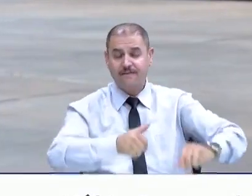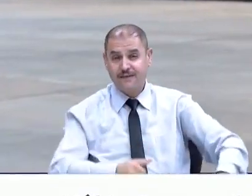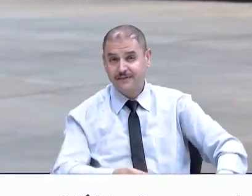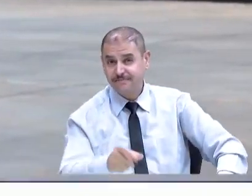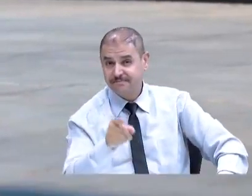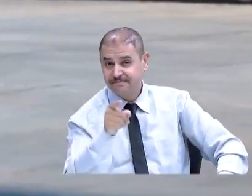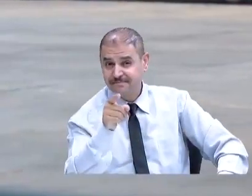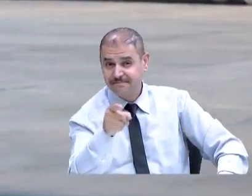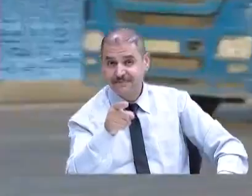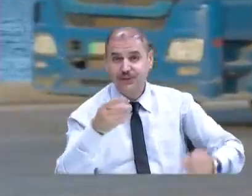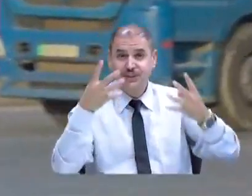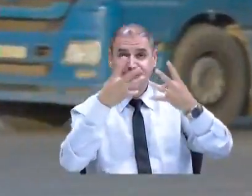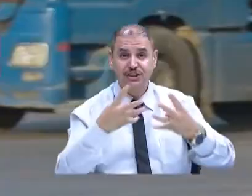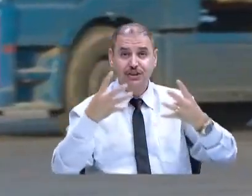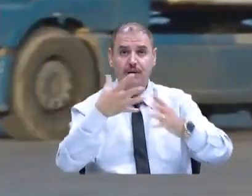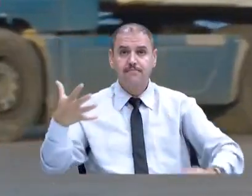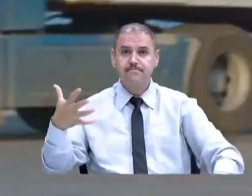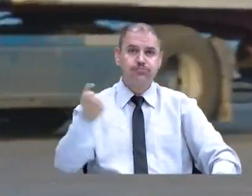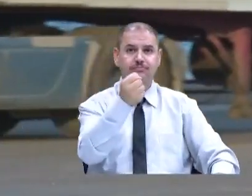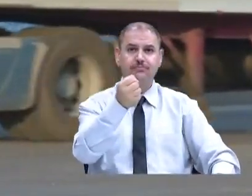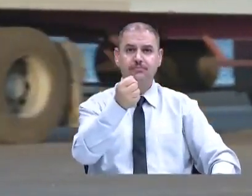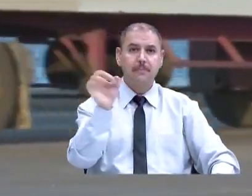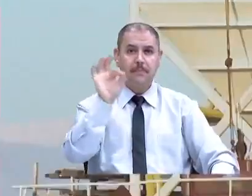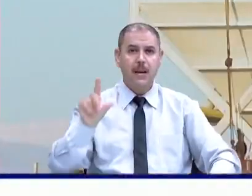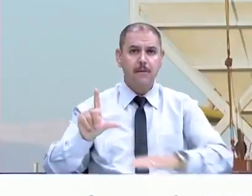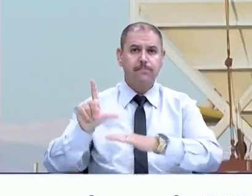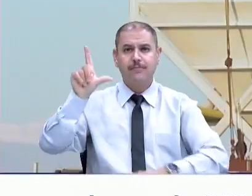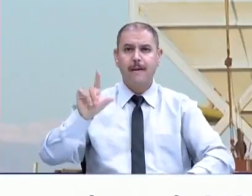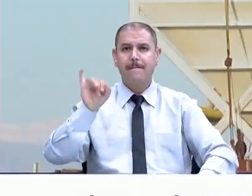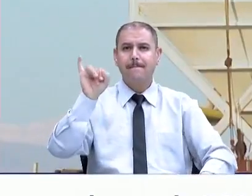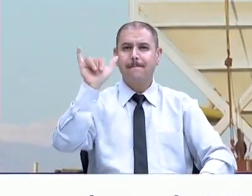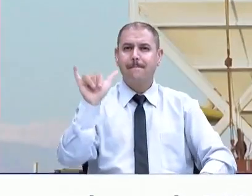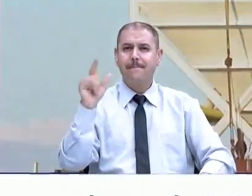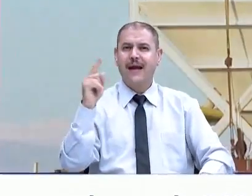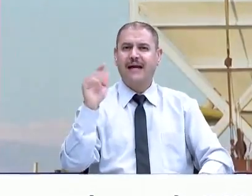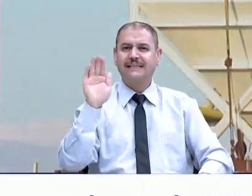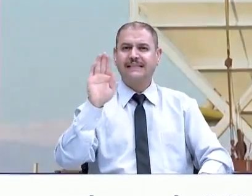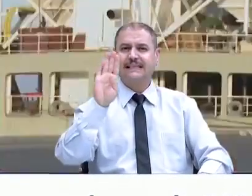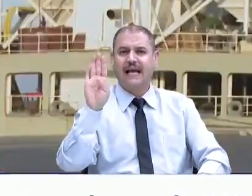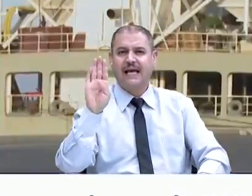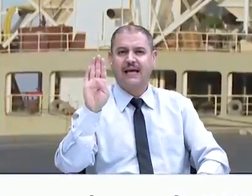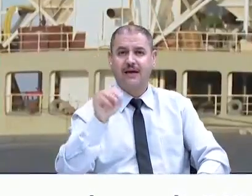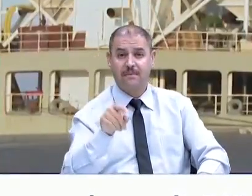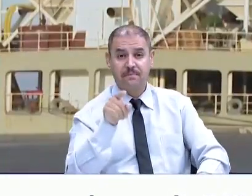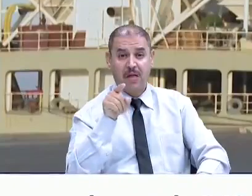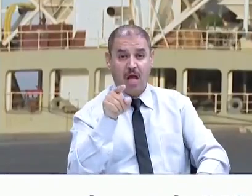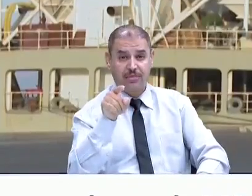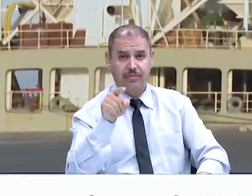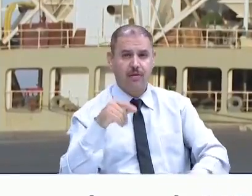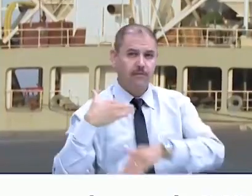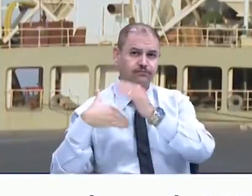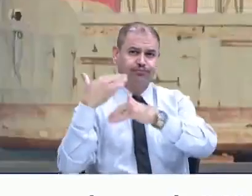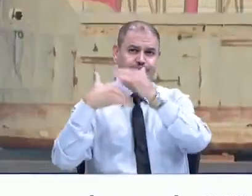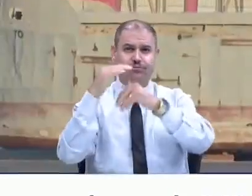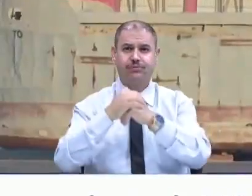تيرمينالز احدى شركات مجموعه ميرسك العالميه الرائده في قطاع الشحن البحري واللوجستيات الامر الذي سيؤدي الى رفع